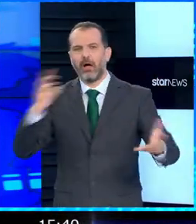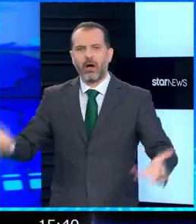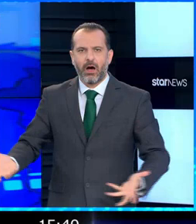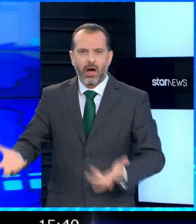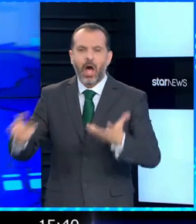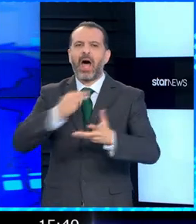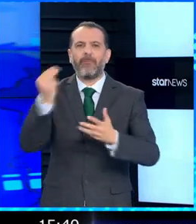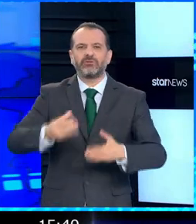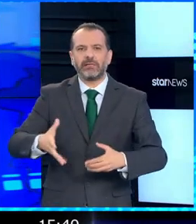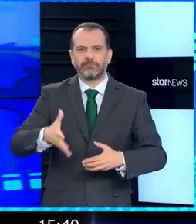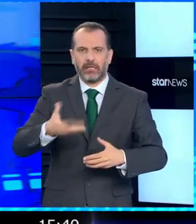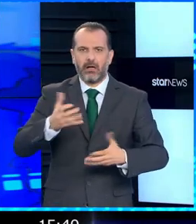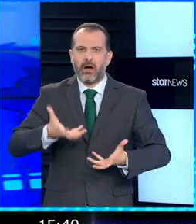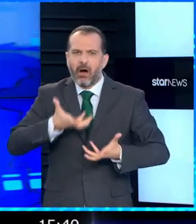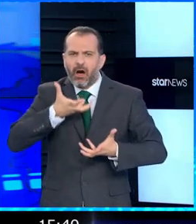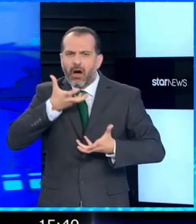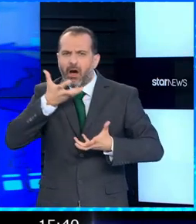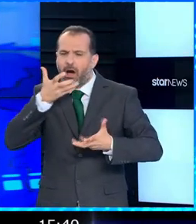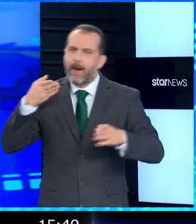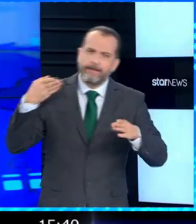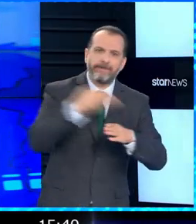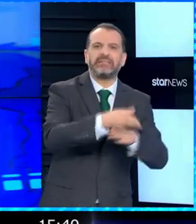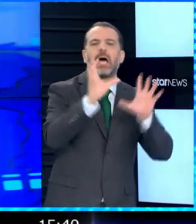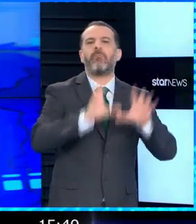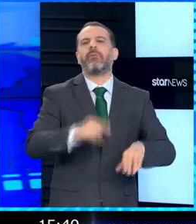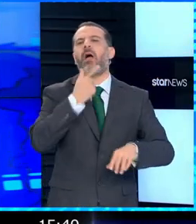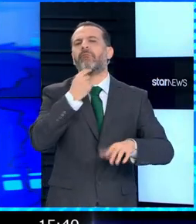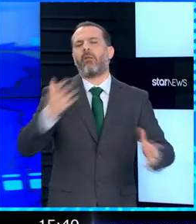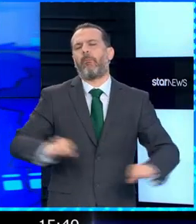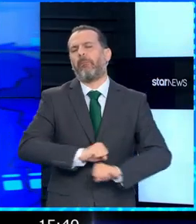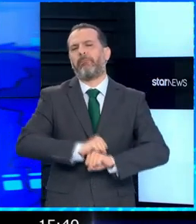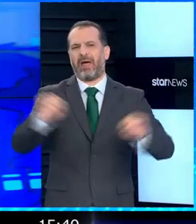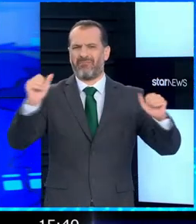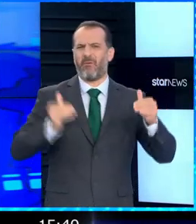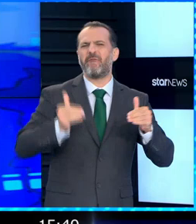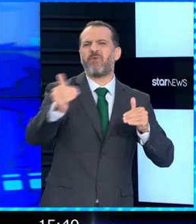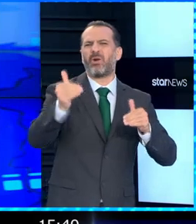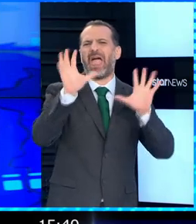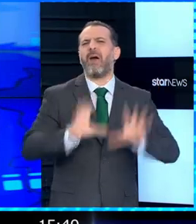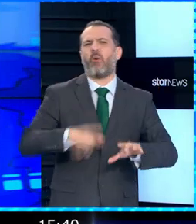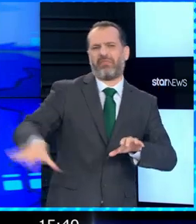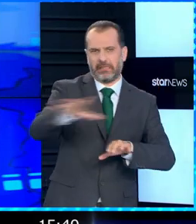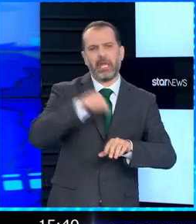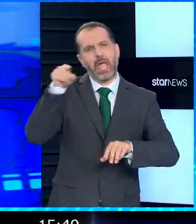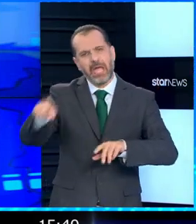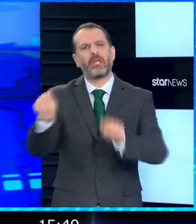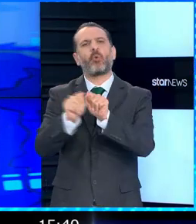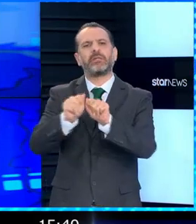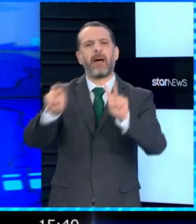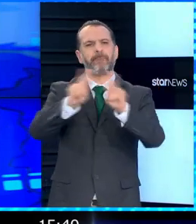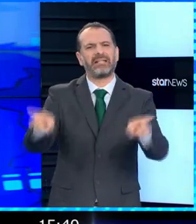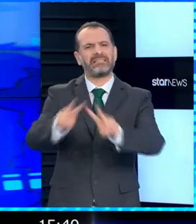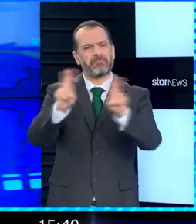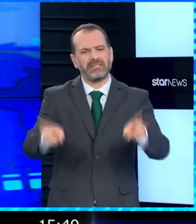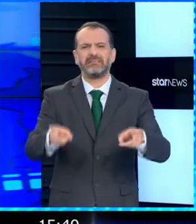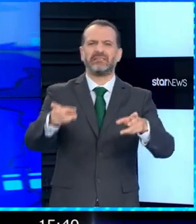θερμικό φορτίο και τελικά η έκρηξη των βομβών να γίνει στο βόρειο τομέα της μονάδας, προκαλώντας τις μεγάλες ζημιές σε σπίτια και επιχειρήσεις της Νέας